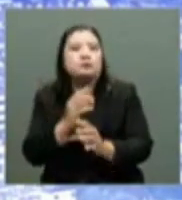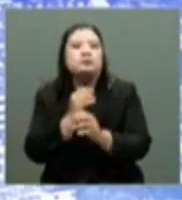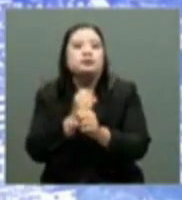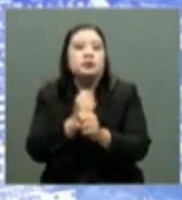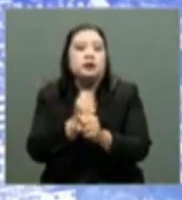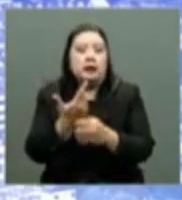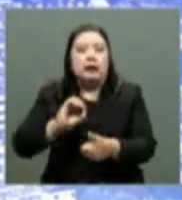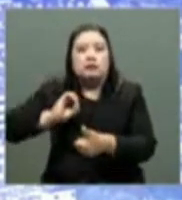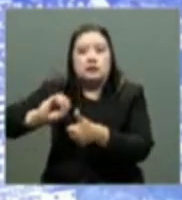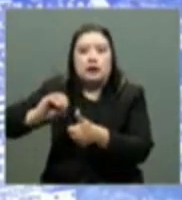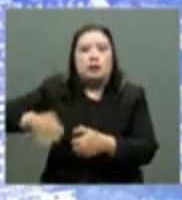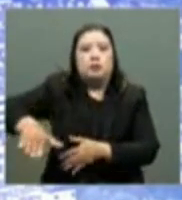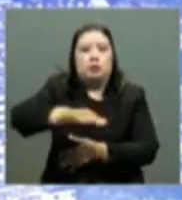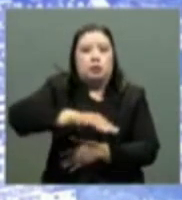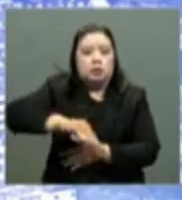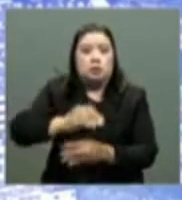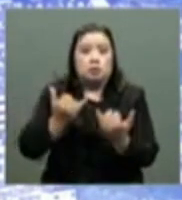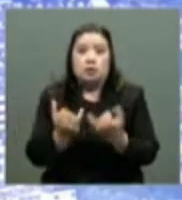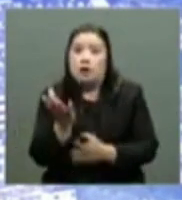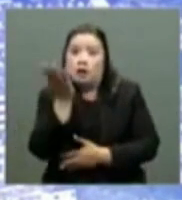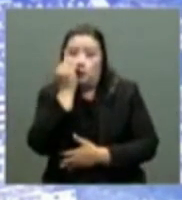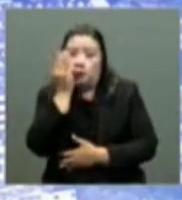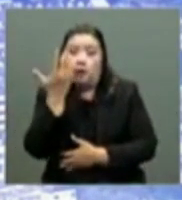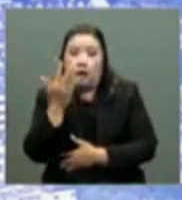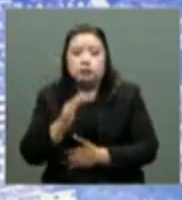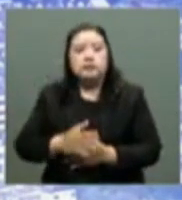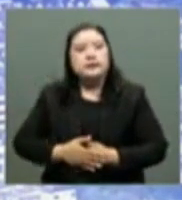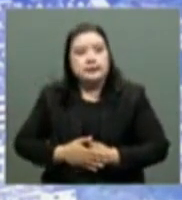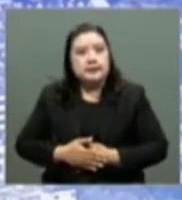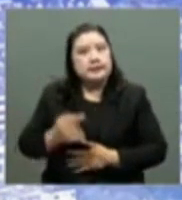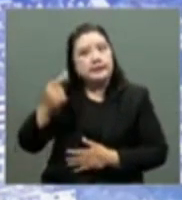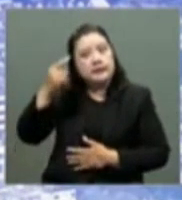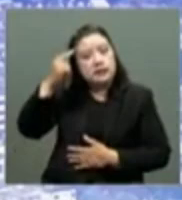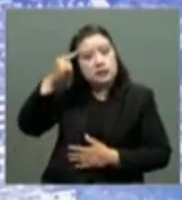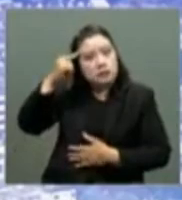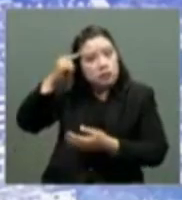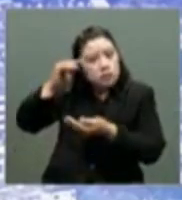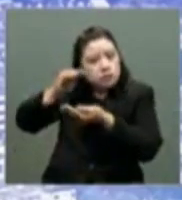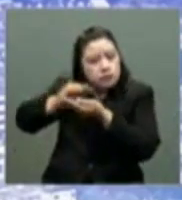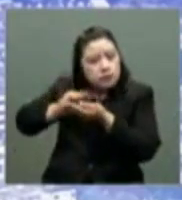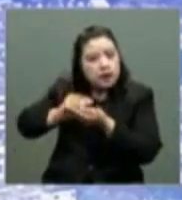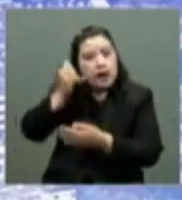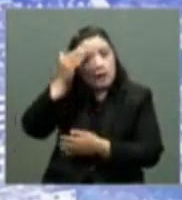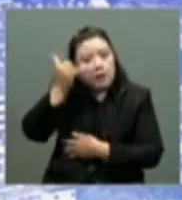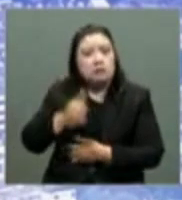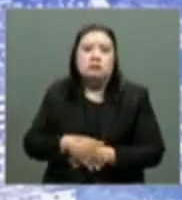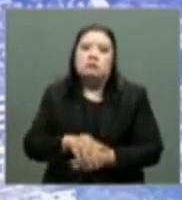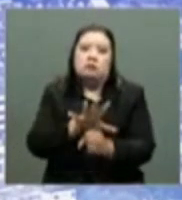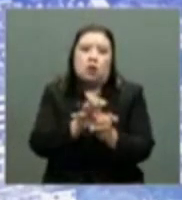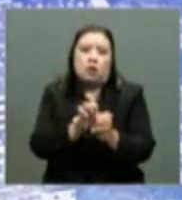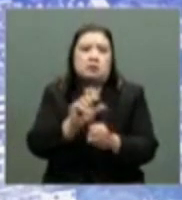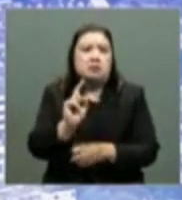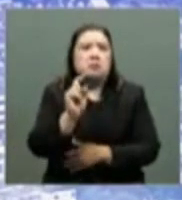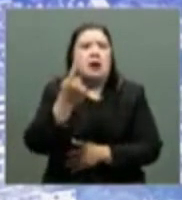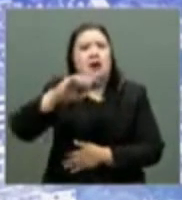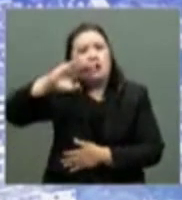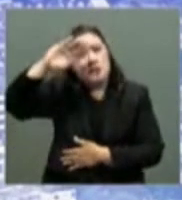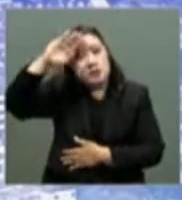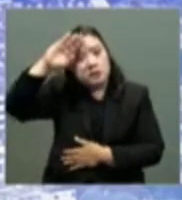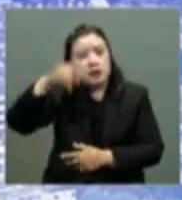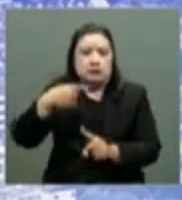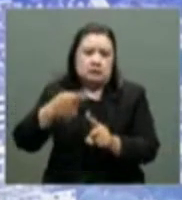านที่ดูทางโทรทัศน์ก็ต้องได้ชุดข้อมูลนี้เท่าๆกันนะครับเพราะว่าเป็นโรคใหม่เราเพิ่งรู้จักเขาไม่กี่